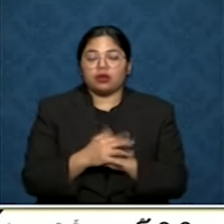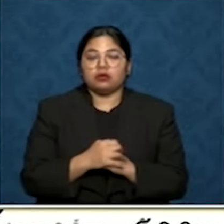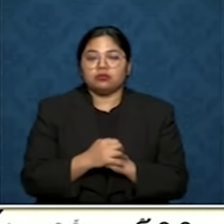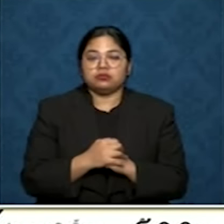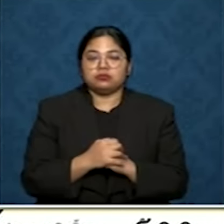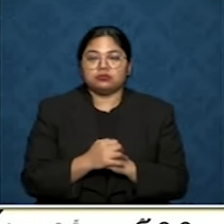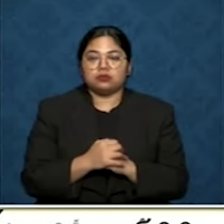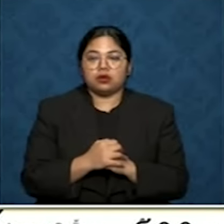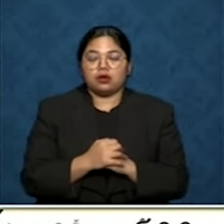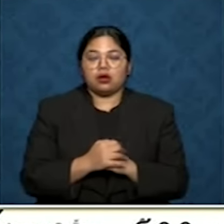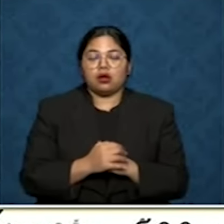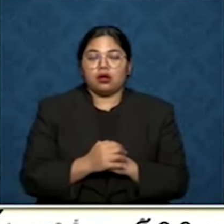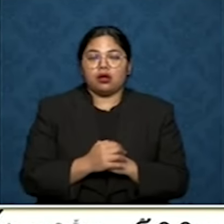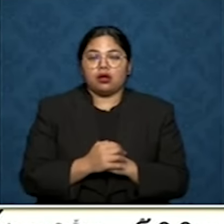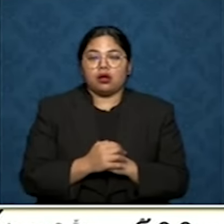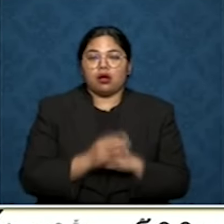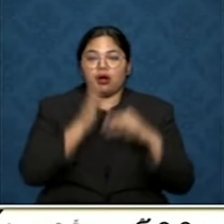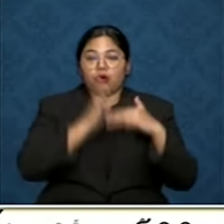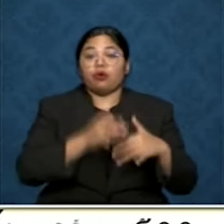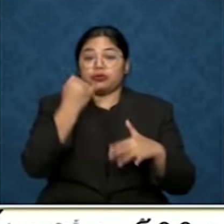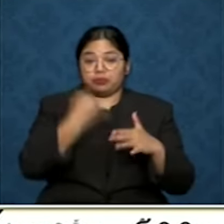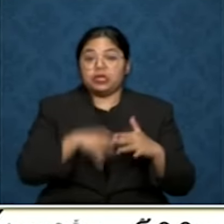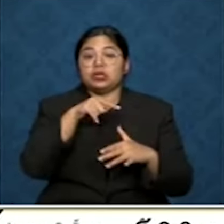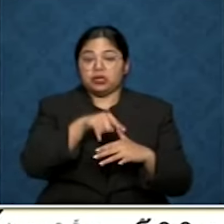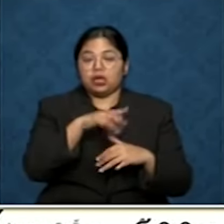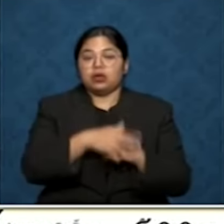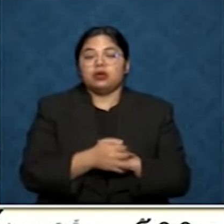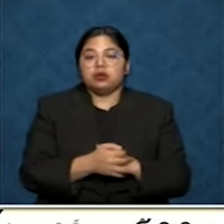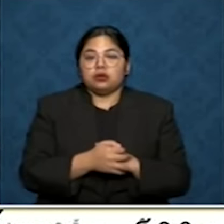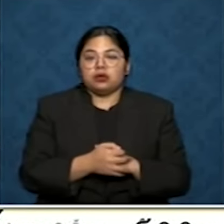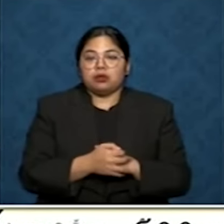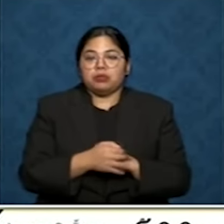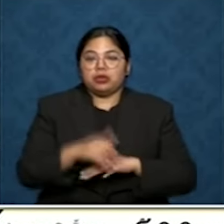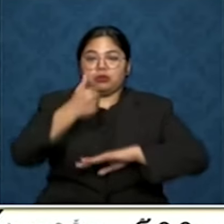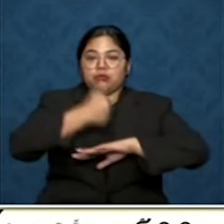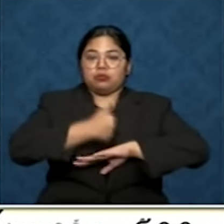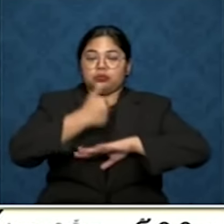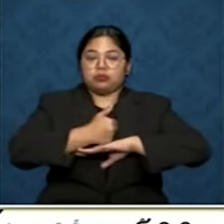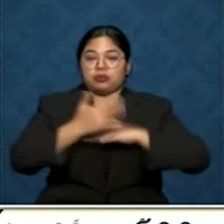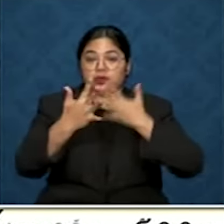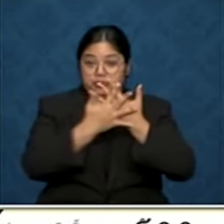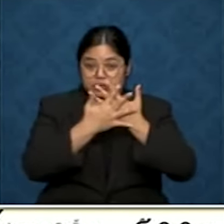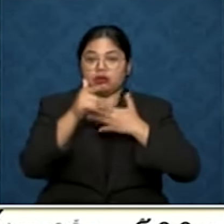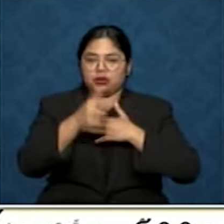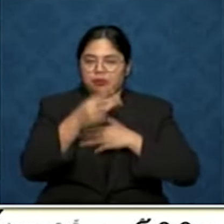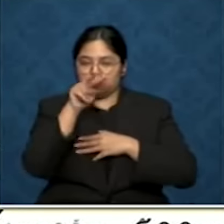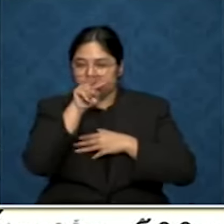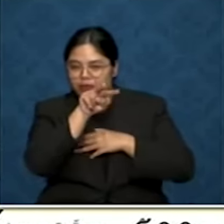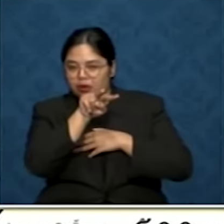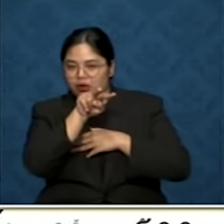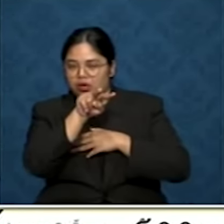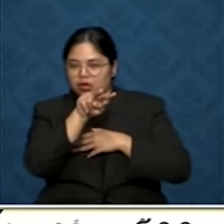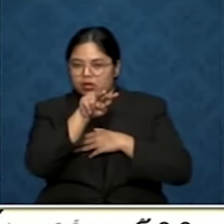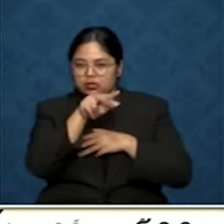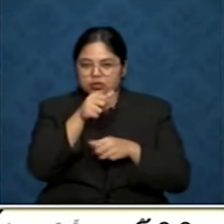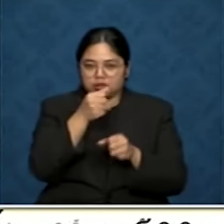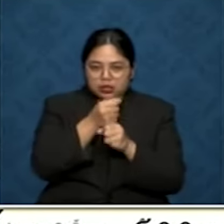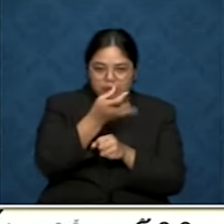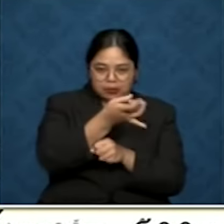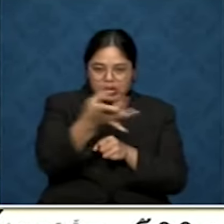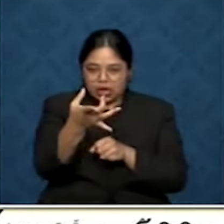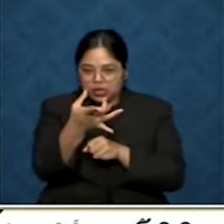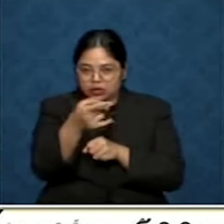ผู้ต้องขังเนี่ยคงจะรู้สึกเหมือนว่าท่านอธิบดีเป็นแมวมองแล้วต้องเหมือนเอ๊อยู่ไหนนะอยู่สยามหรือเปล่าต้องเอาตัวไปที่